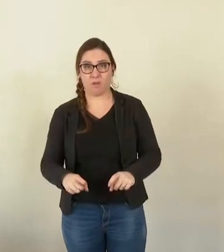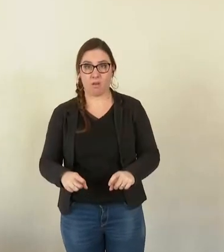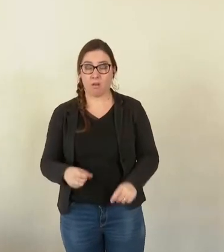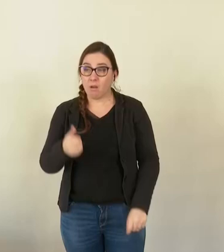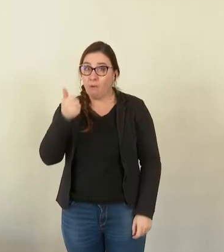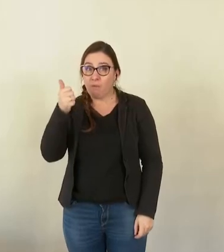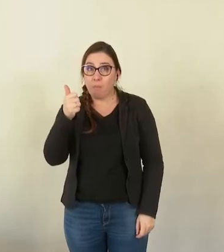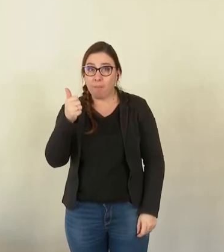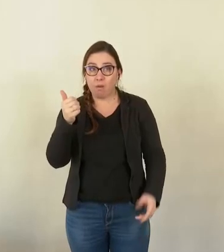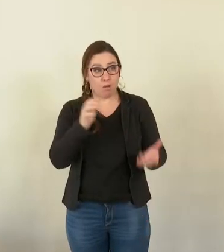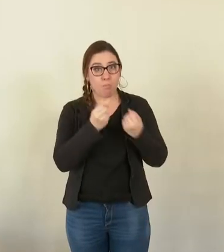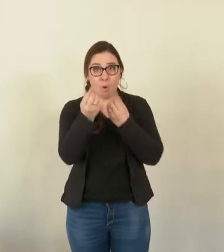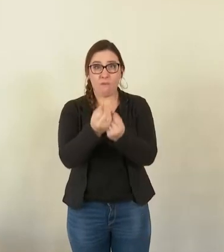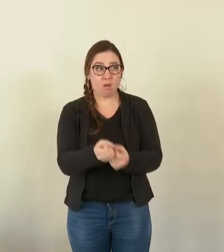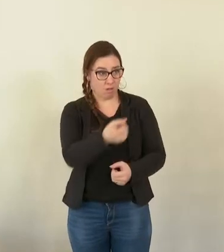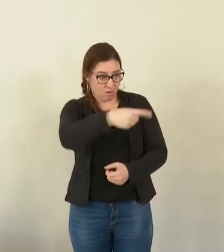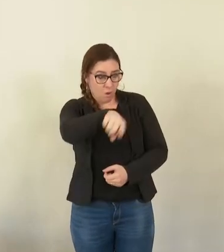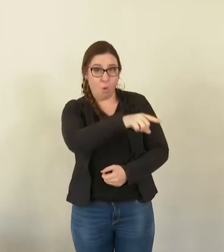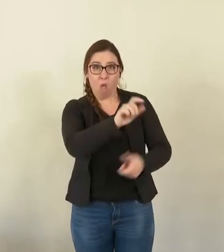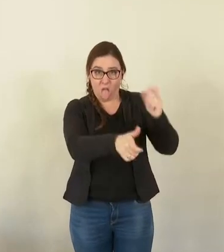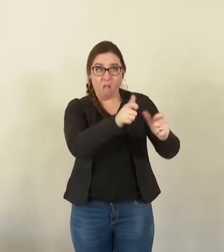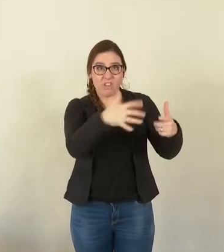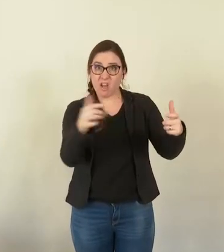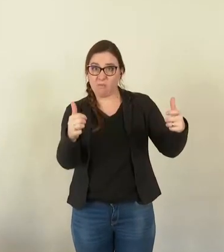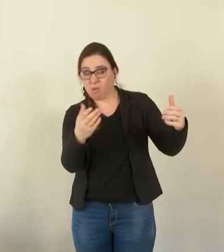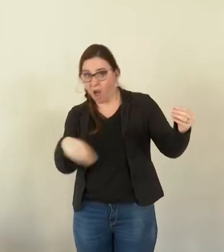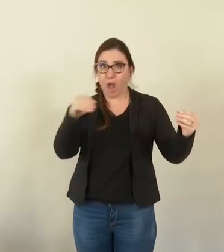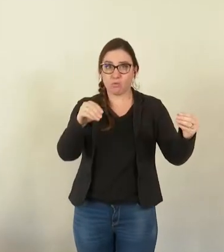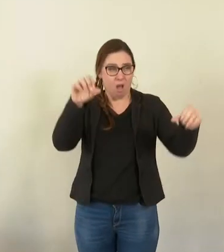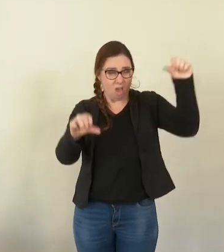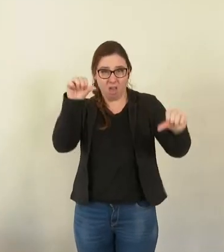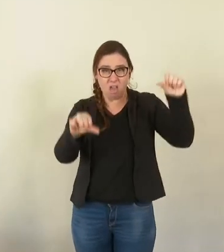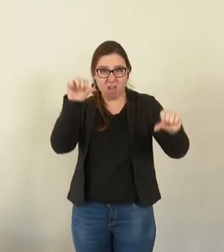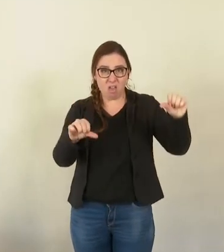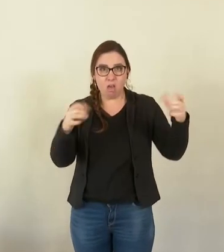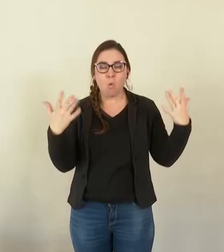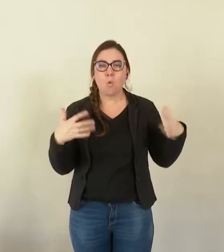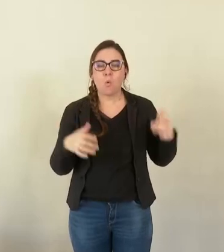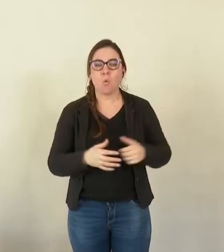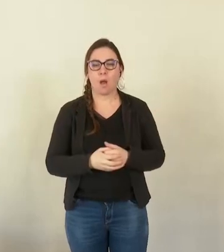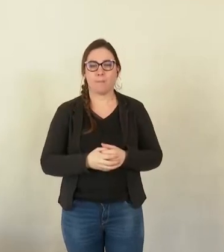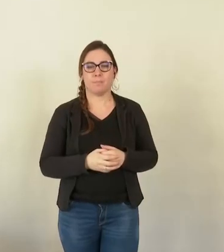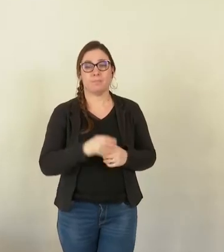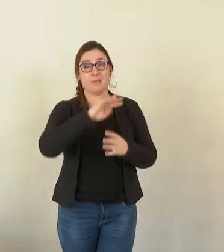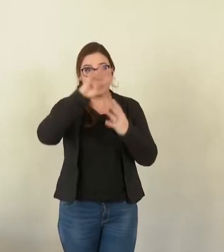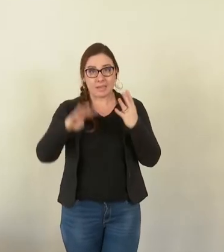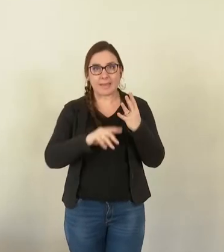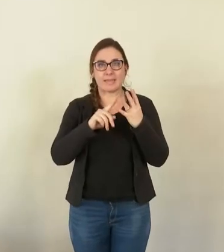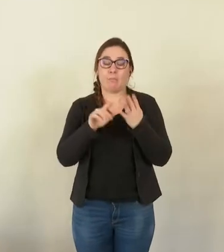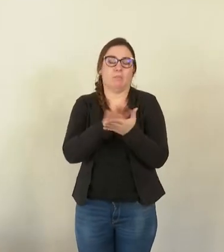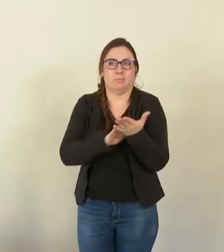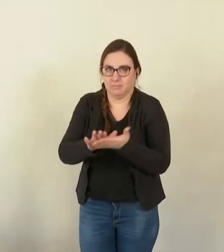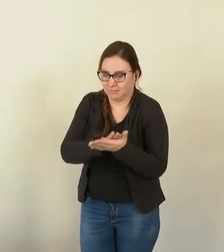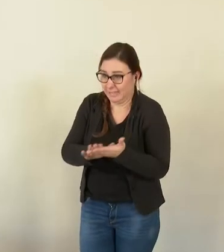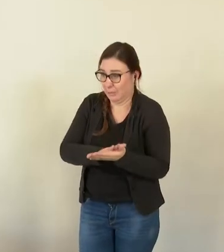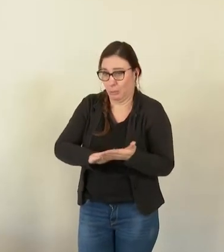directe concurrence à ces structures là qui sont déjà bien bien à mal 4è point alors pardon mais